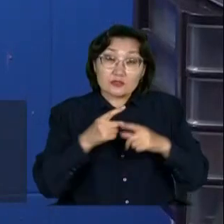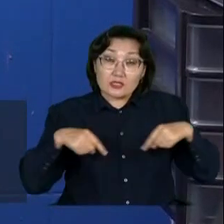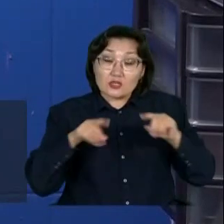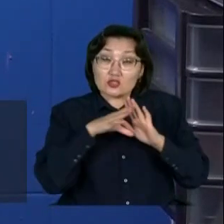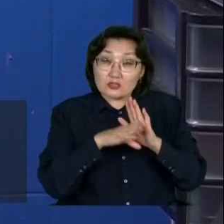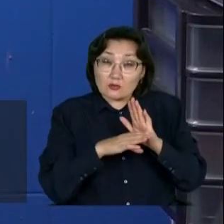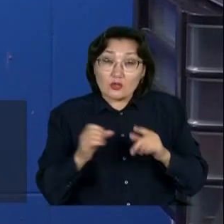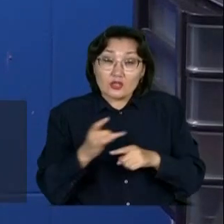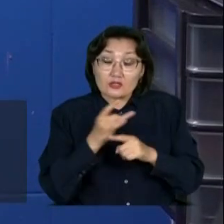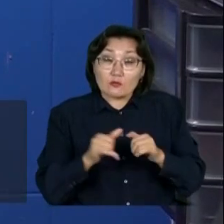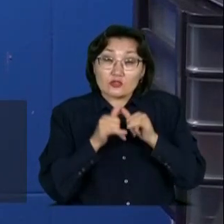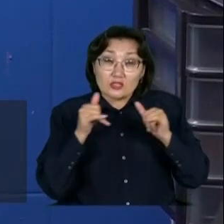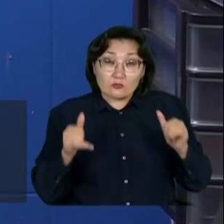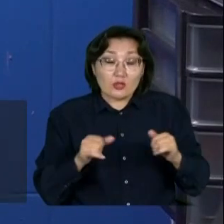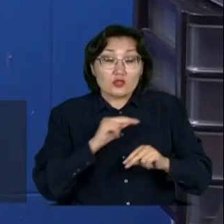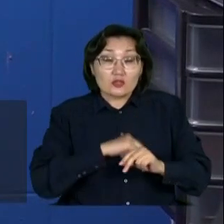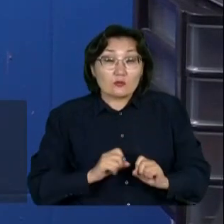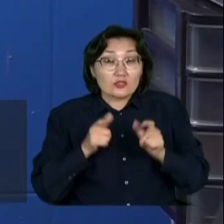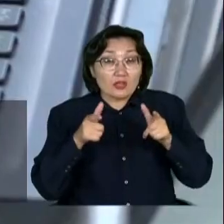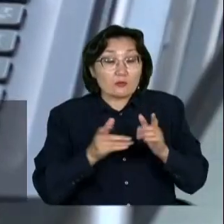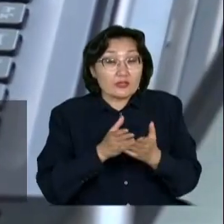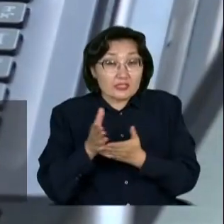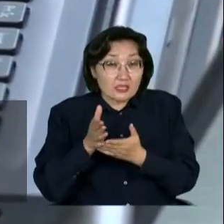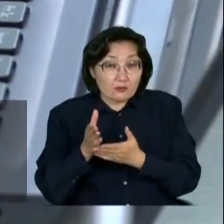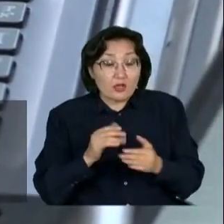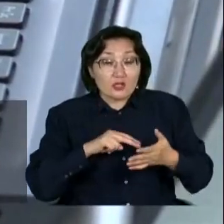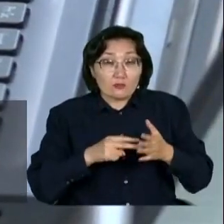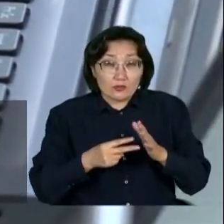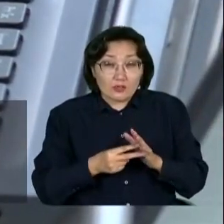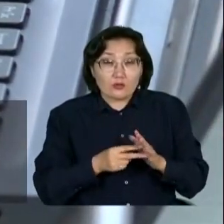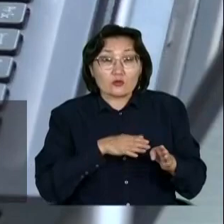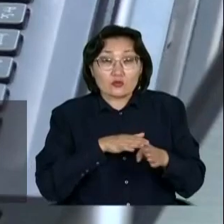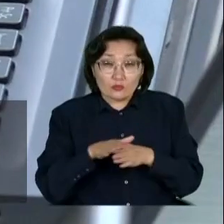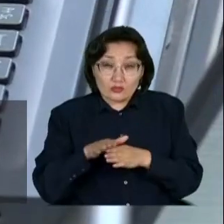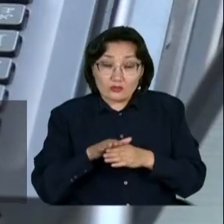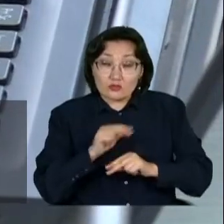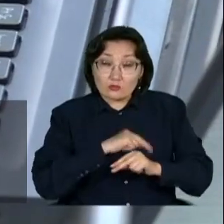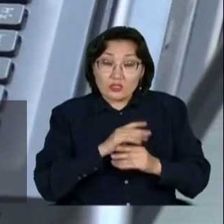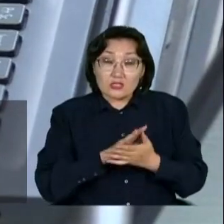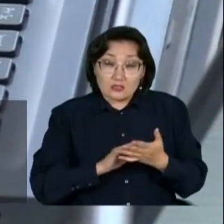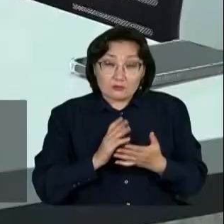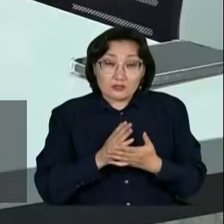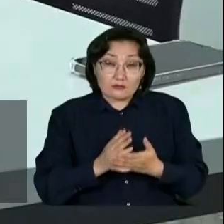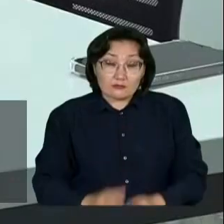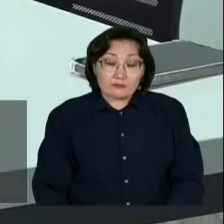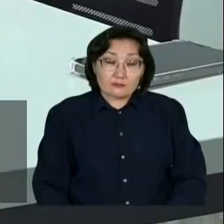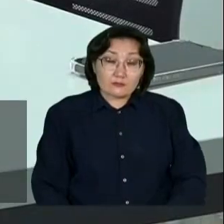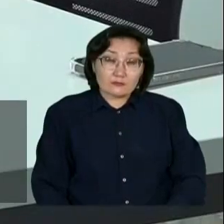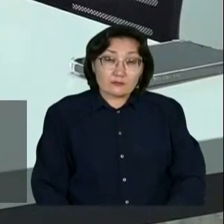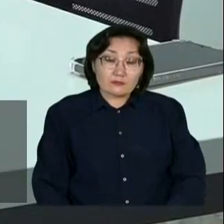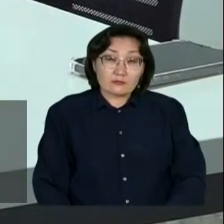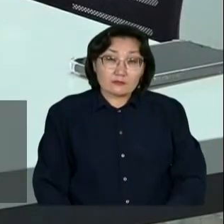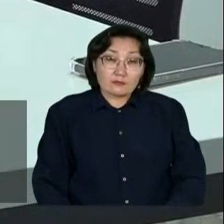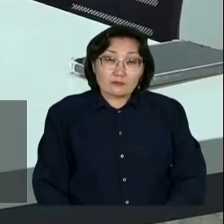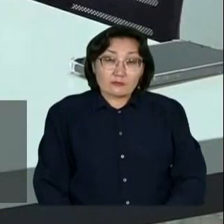тізімі де екі есе көбейіп, жұмысқа орналастыру бағытындағы әрекеттер жалғасып жатыр. Гүлмарал Изатқызы, Медет Саматұлы, Алматы